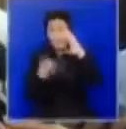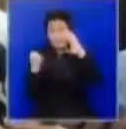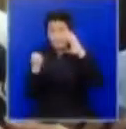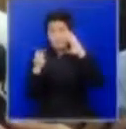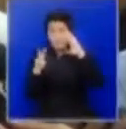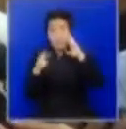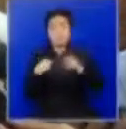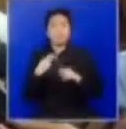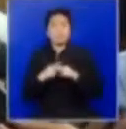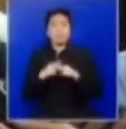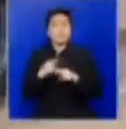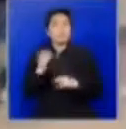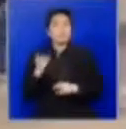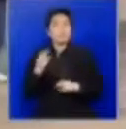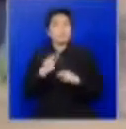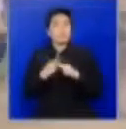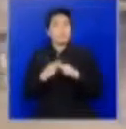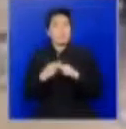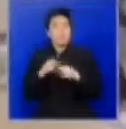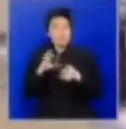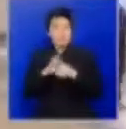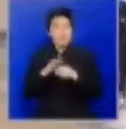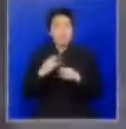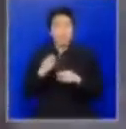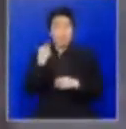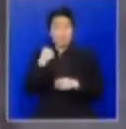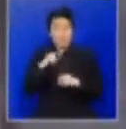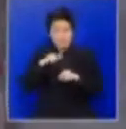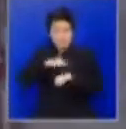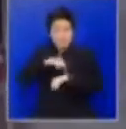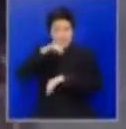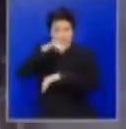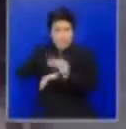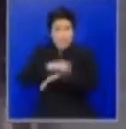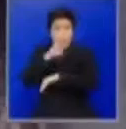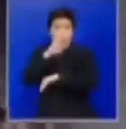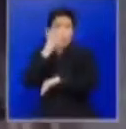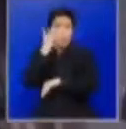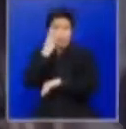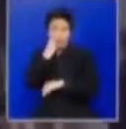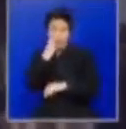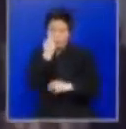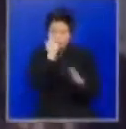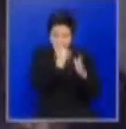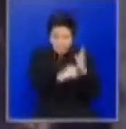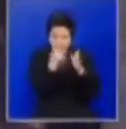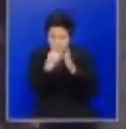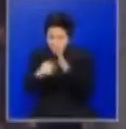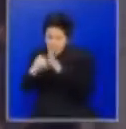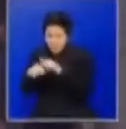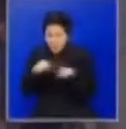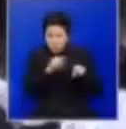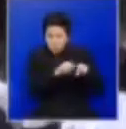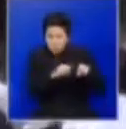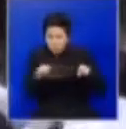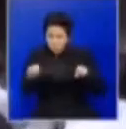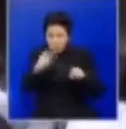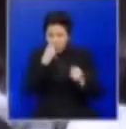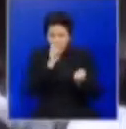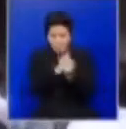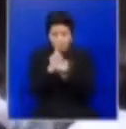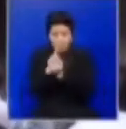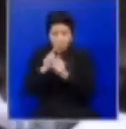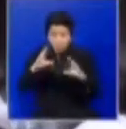โดยที่หม่อมหลวงปนัดดาบอกว่าณวันที่6กรกฎาคมเมื่อวานนี้18นาฬิกาสรุปความผิดปกติในคลังสินค้าหรือว่าโกดังบางแ